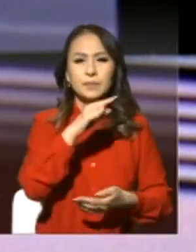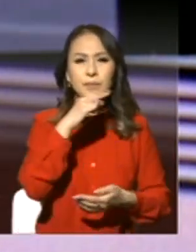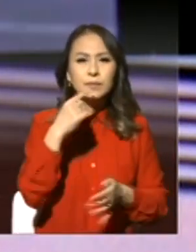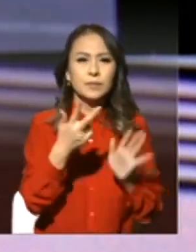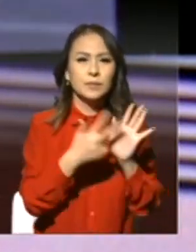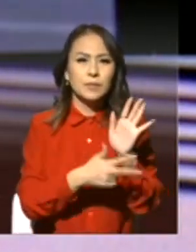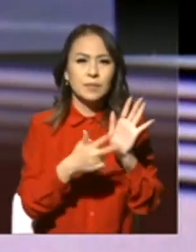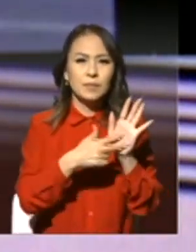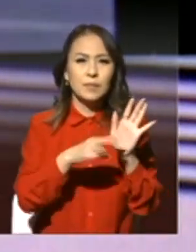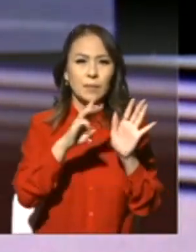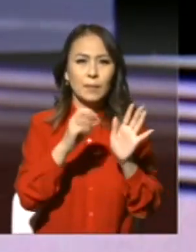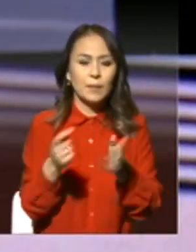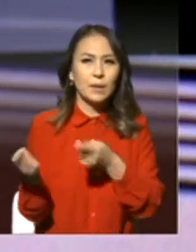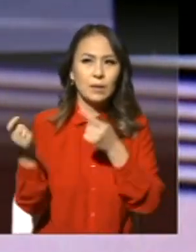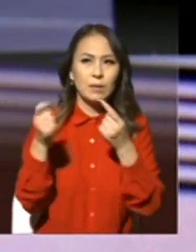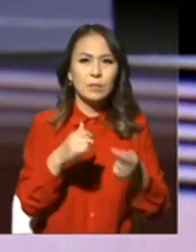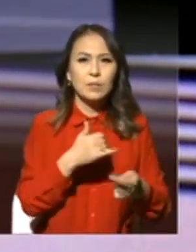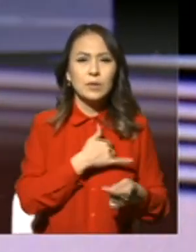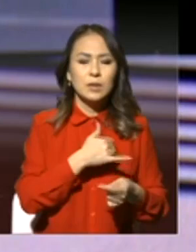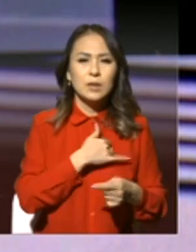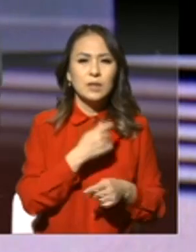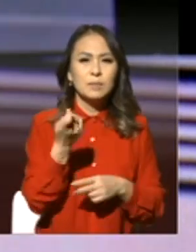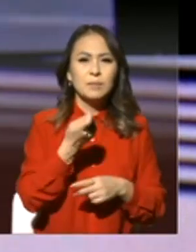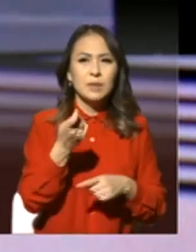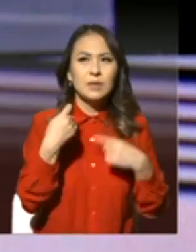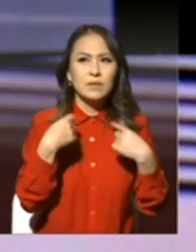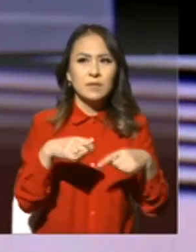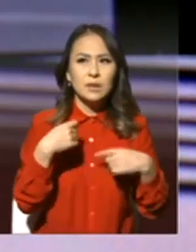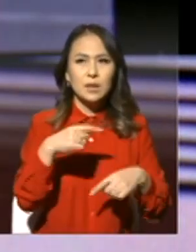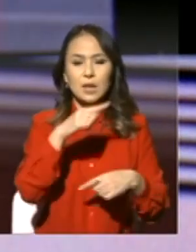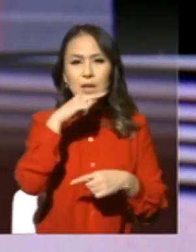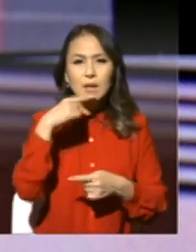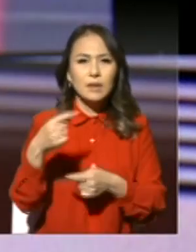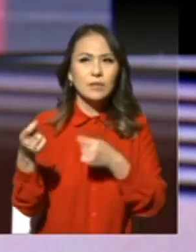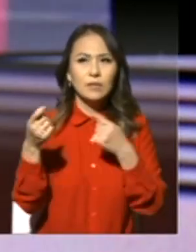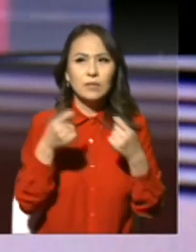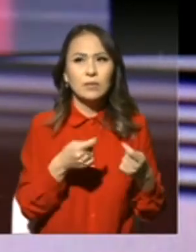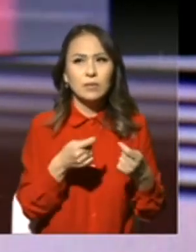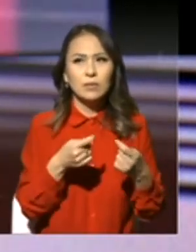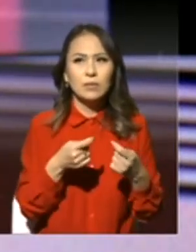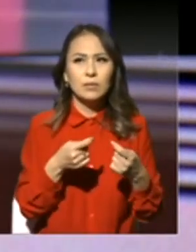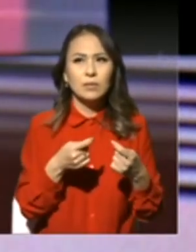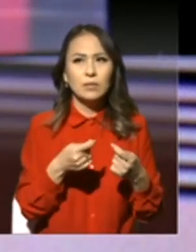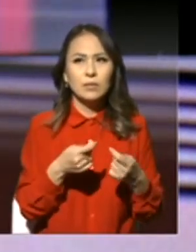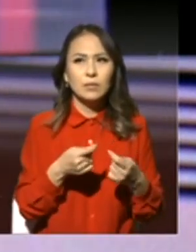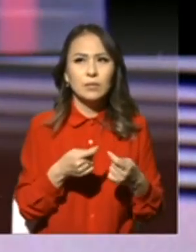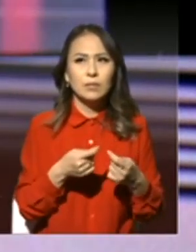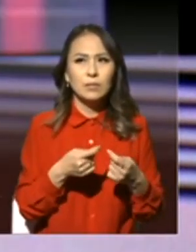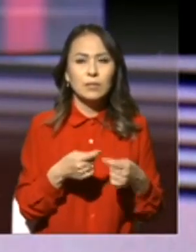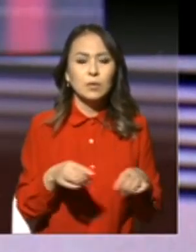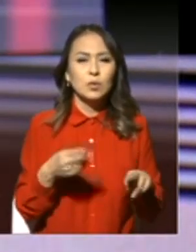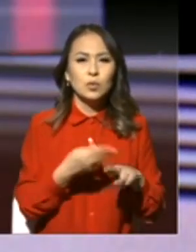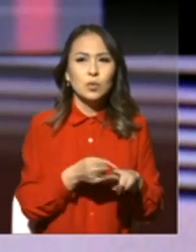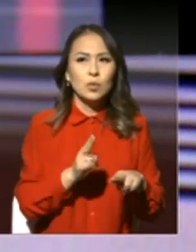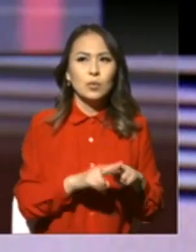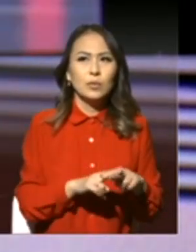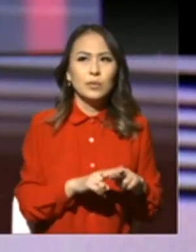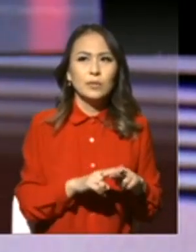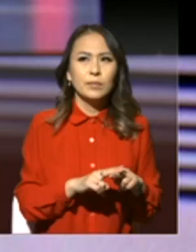80 теңгеден бидай бізде сатып отыр. 80 теңгеден. Оны Россиядан әкелу үшін олар қандай логистика керек? Сондықтан оларды